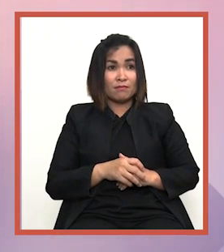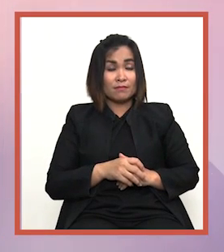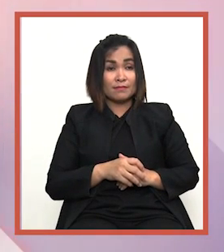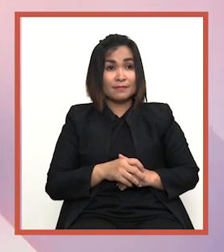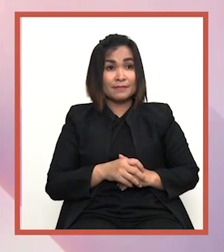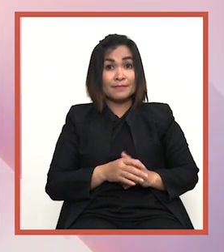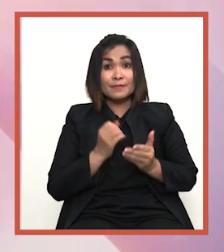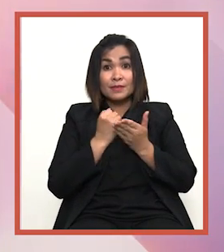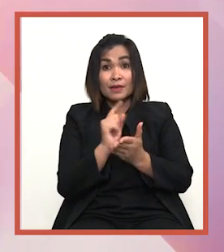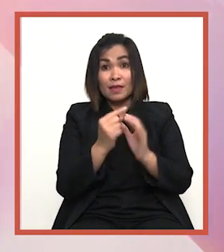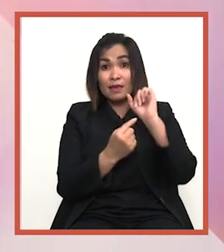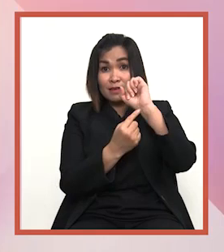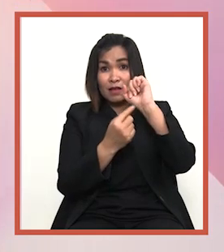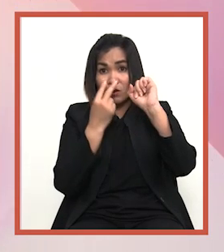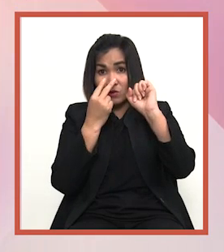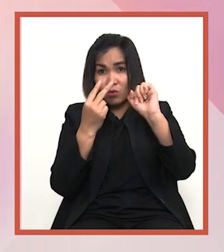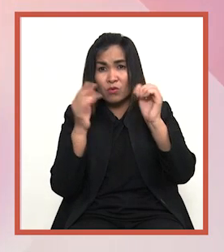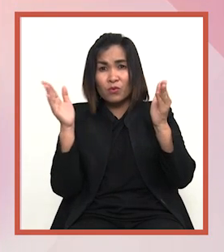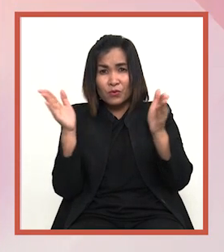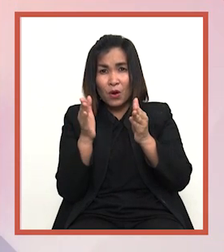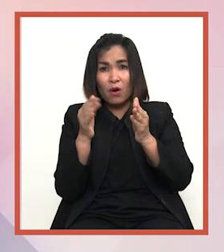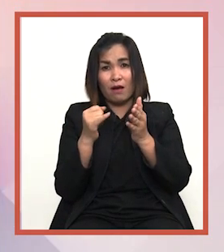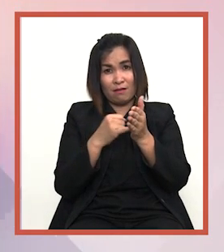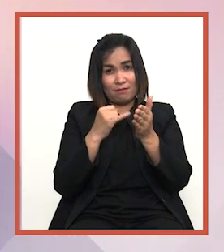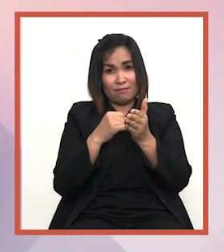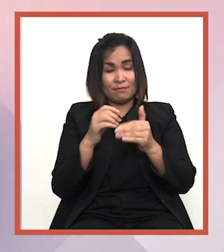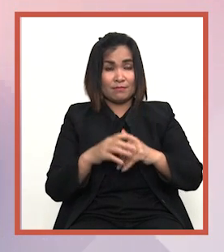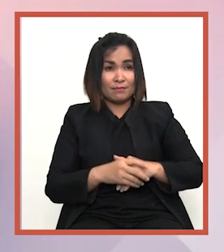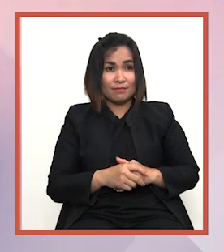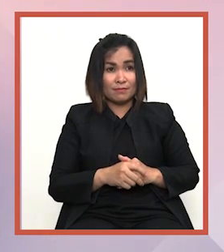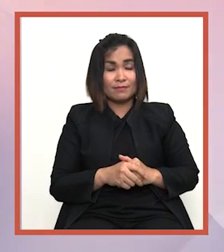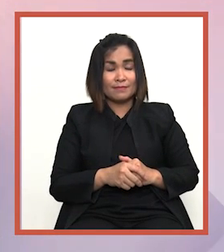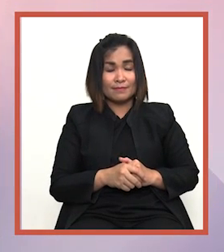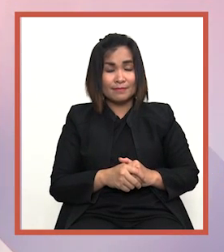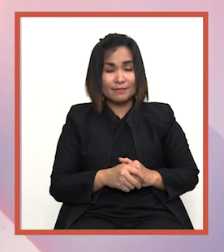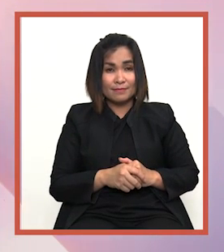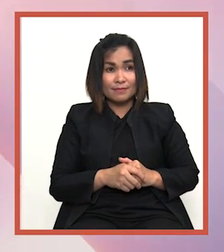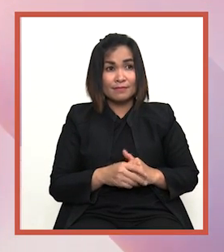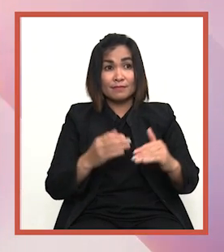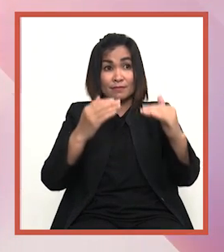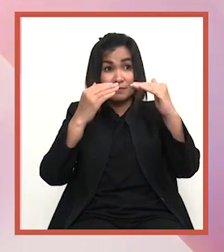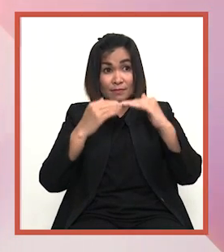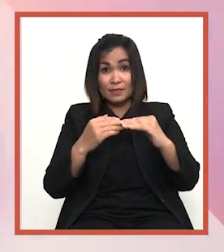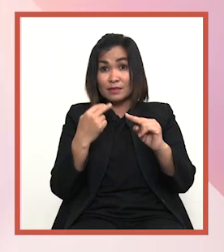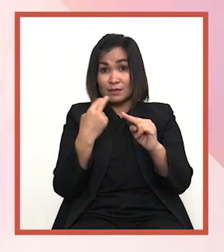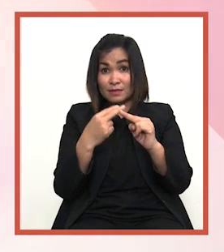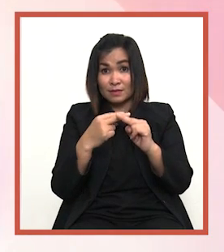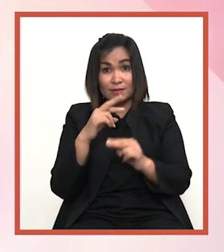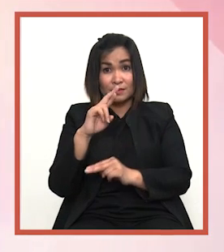นะครับทำให้สัญลักษณ์ดูย่อแล้วก็สรุปมากที่สุดนะครับตัวต่อมาครับรีเล